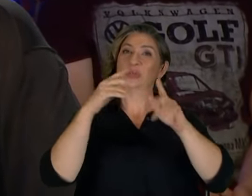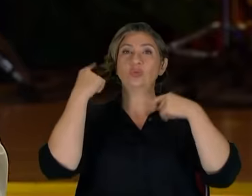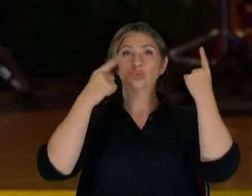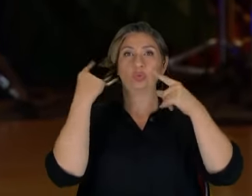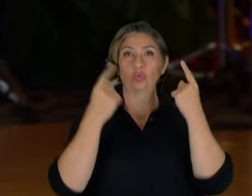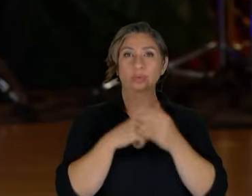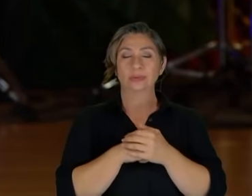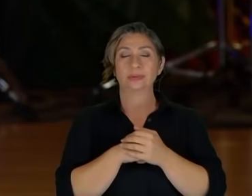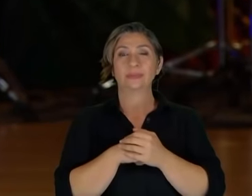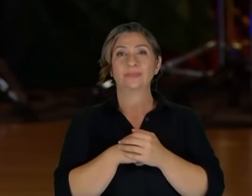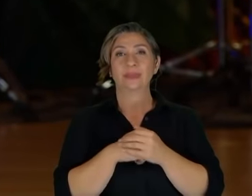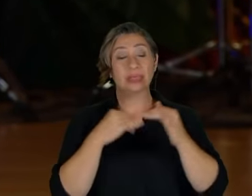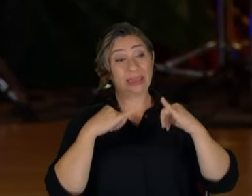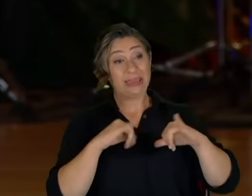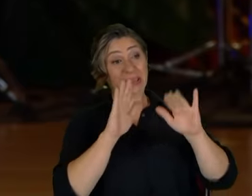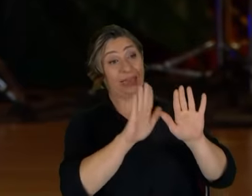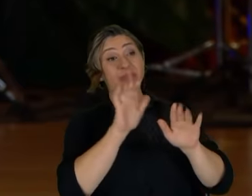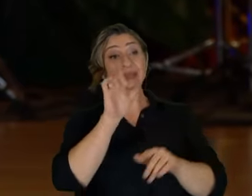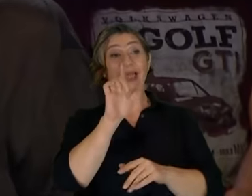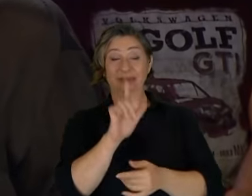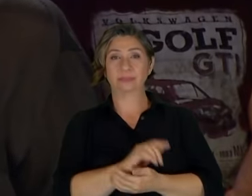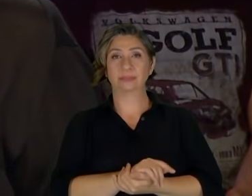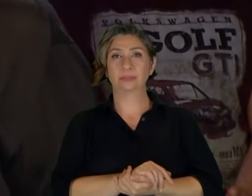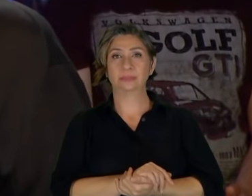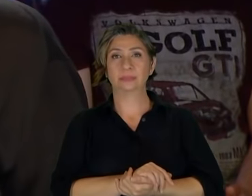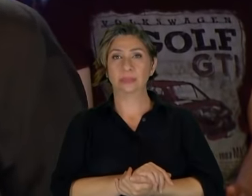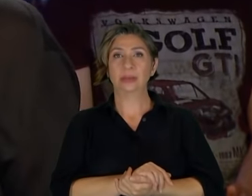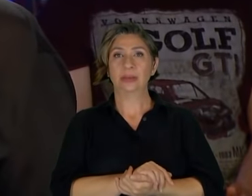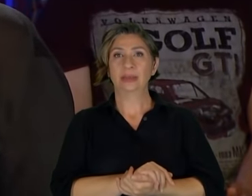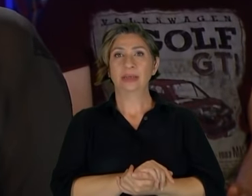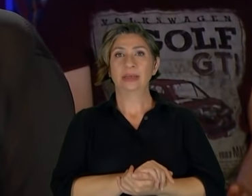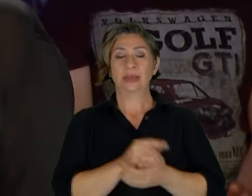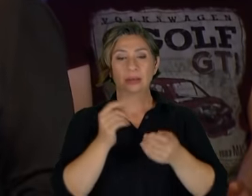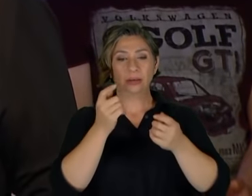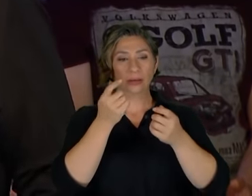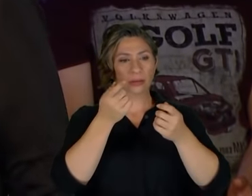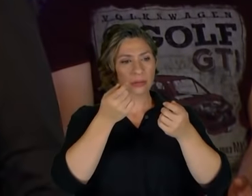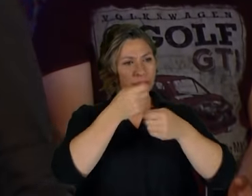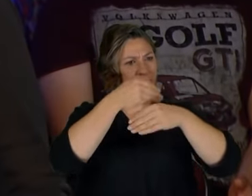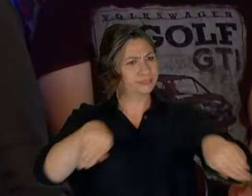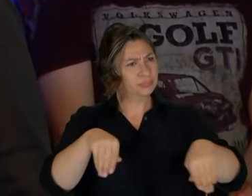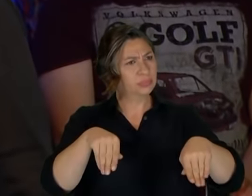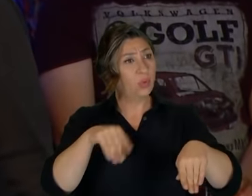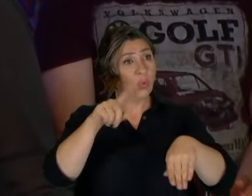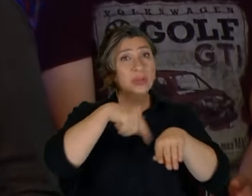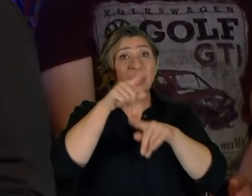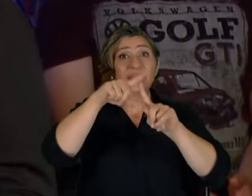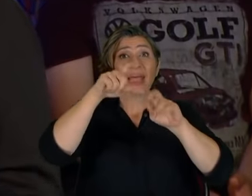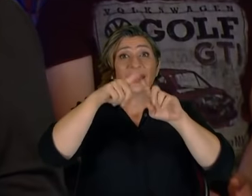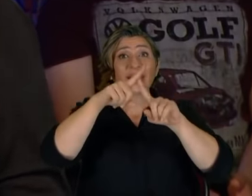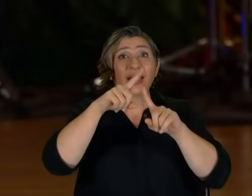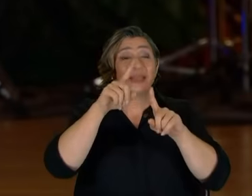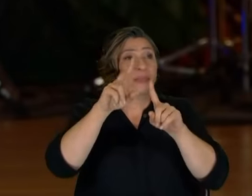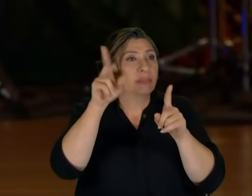Tabii. Dinlenmemiz gerekiyor bizim. Ve işimize son verildi. O zaman sadece TRT var. Başka